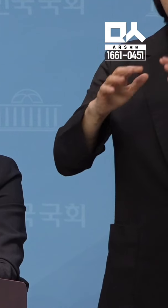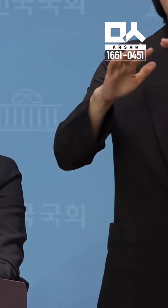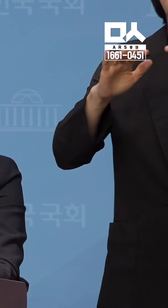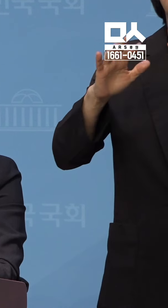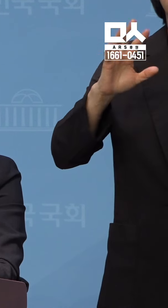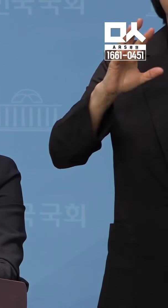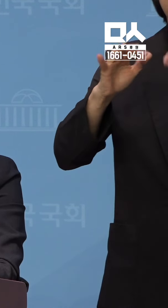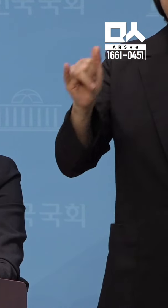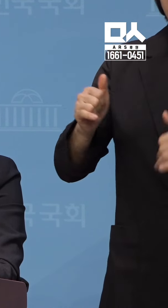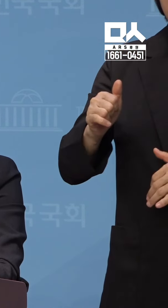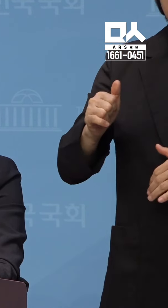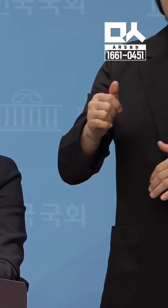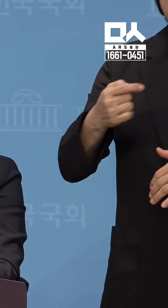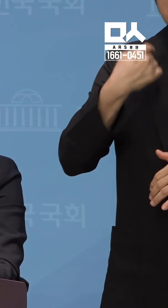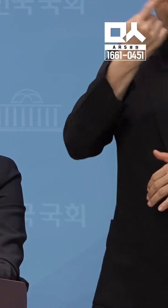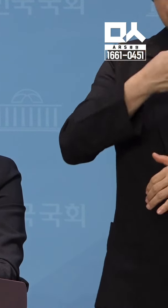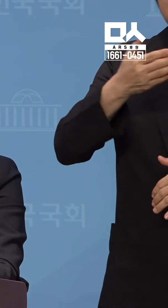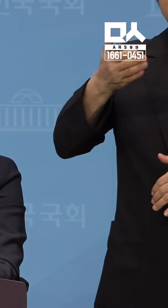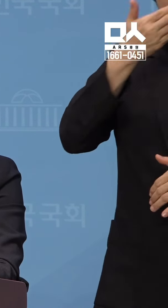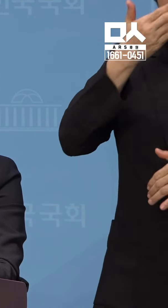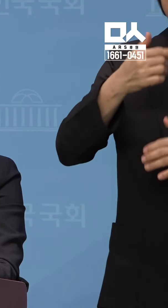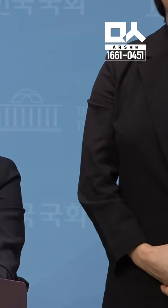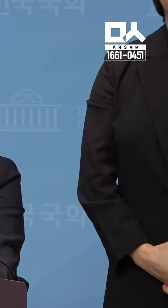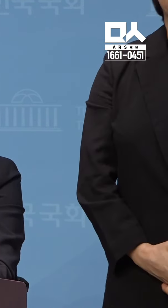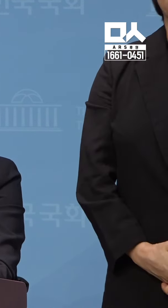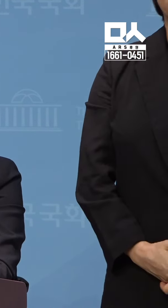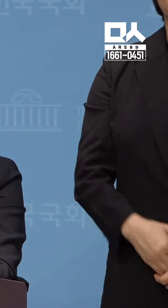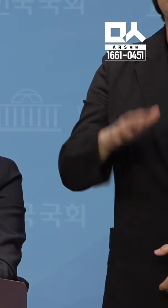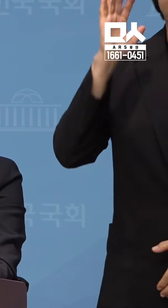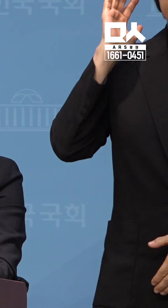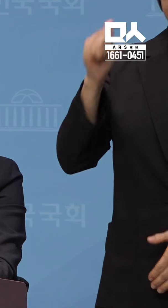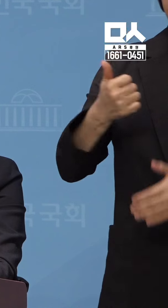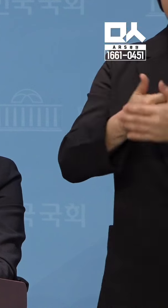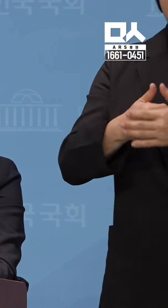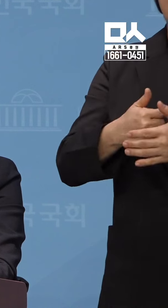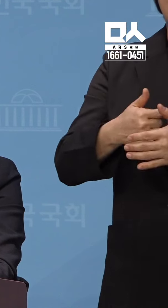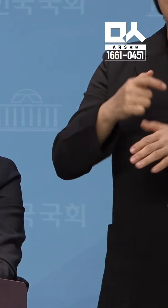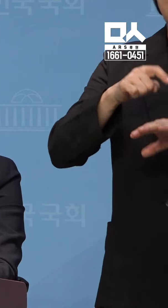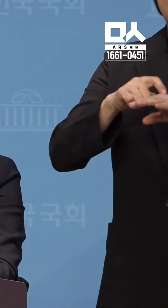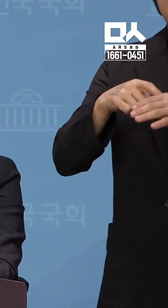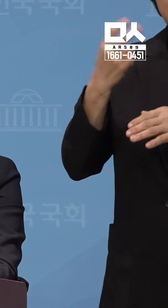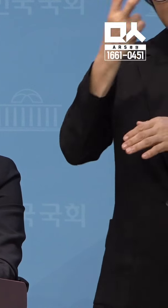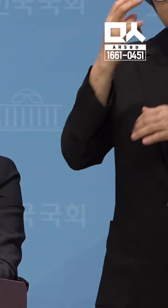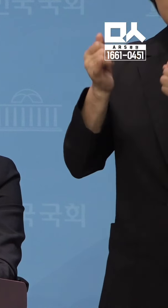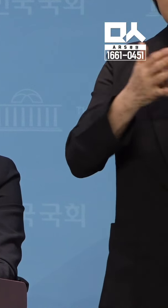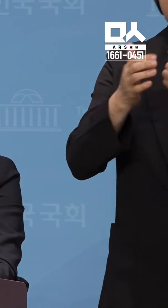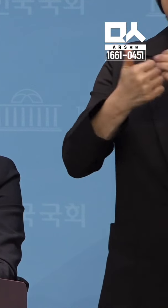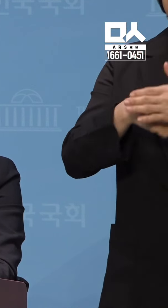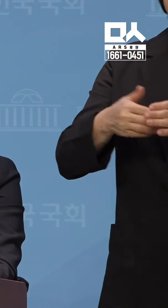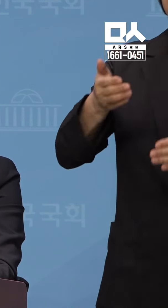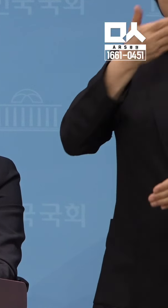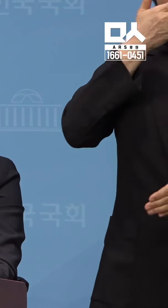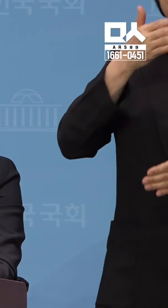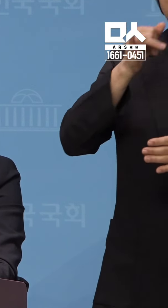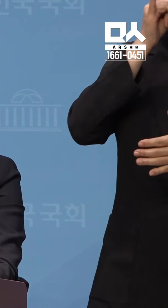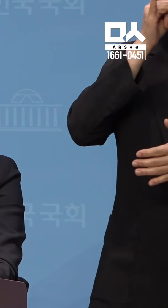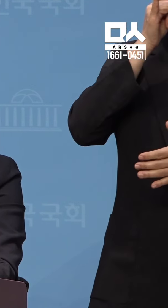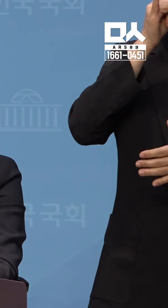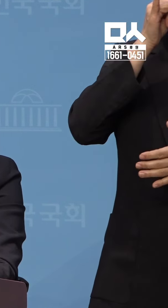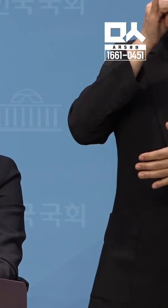힘으로 틀어막겠다는 협박 아닙니까? 대통령의 심기를 거스르면 입틀막 당하는